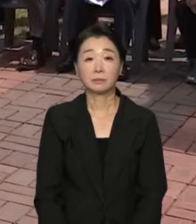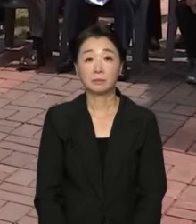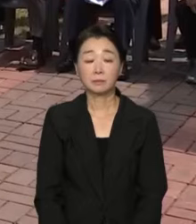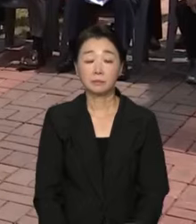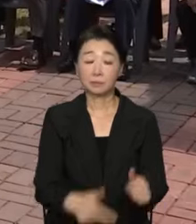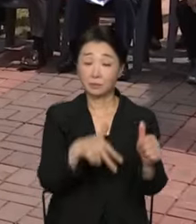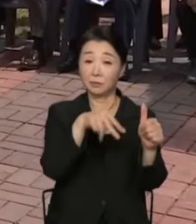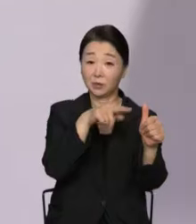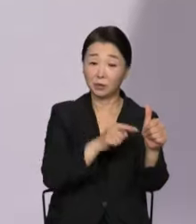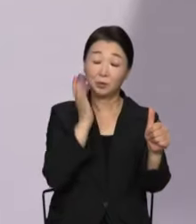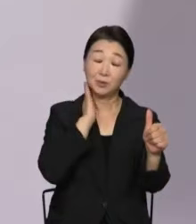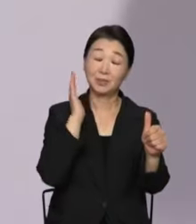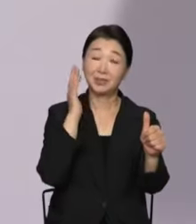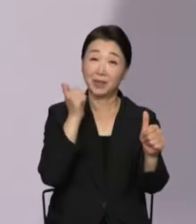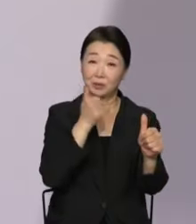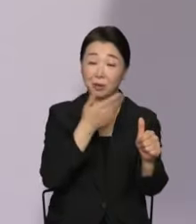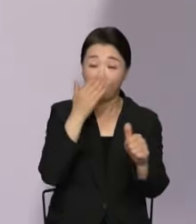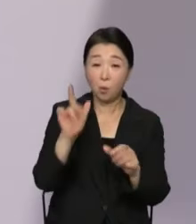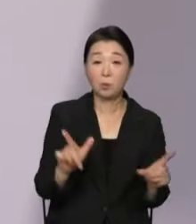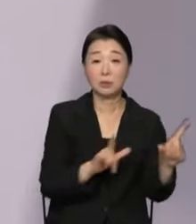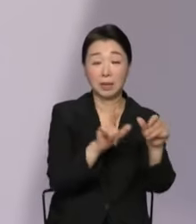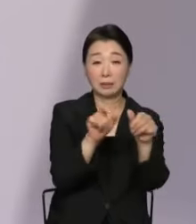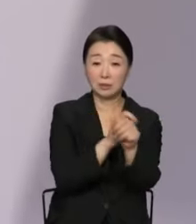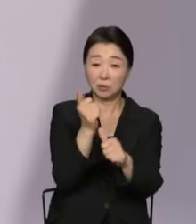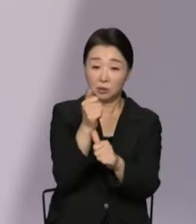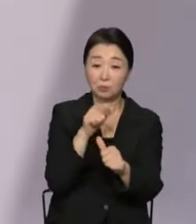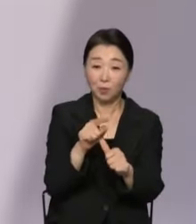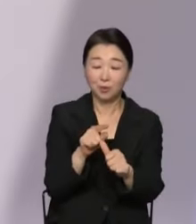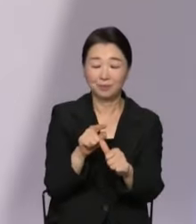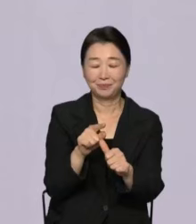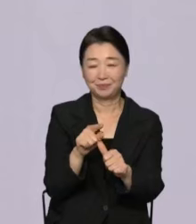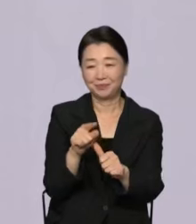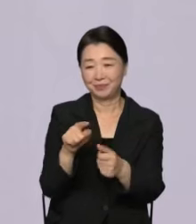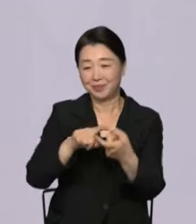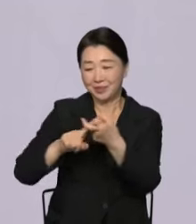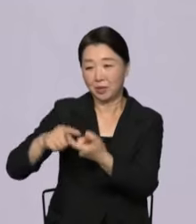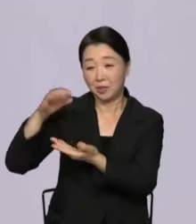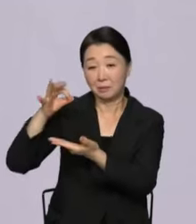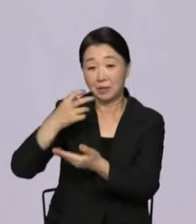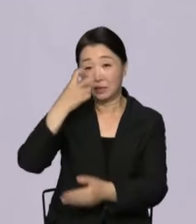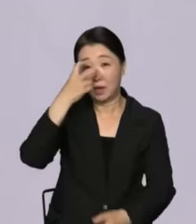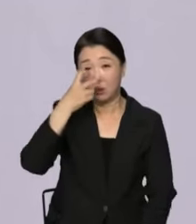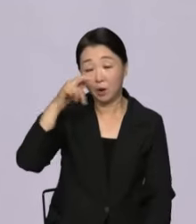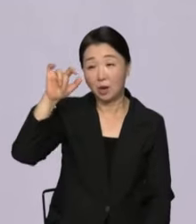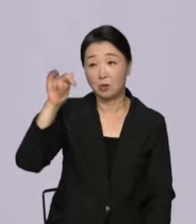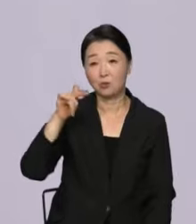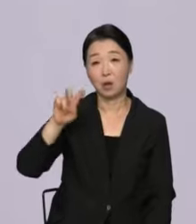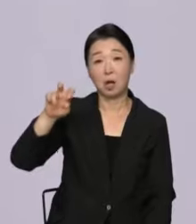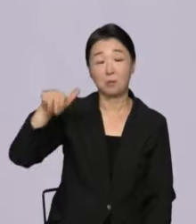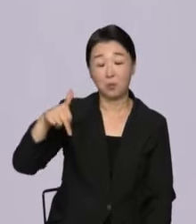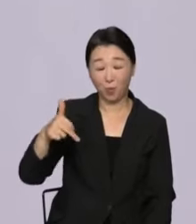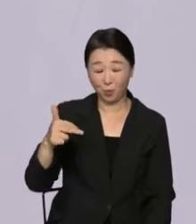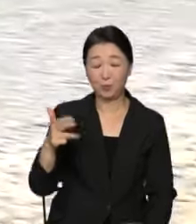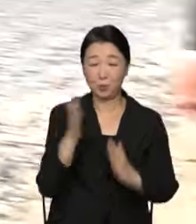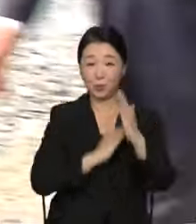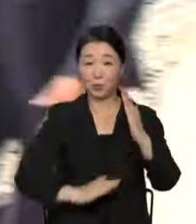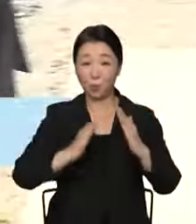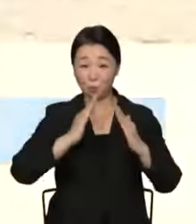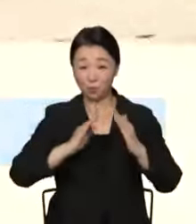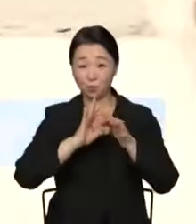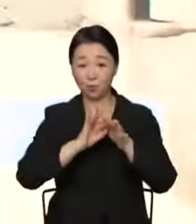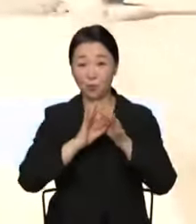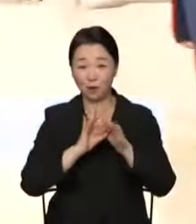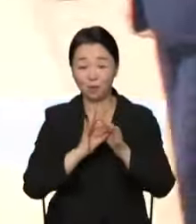주기한 전 대통령 민생특보는 지난 7월 연합자산관리 유암코라는 준공기업의 상임검사가 됐습니다.